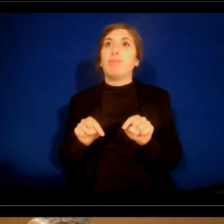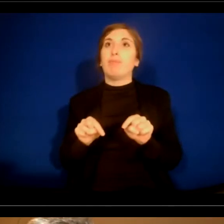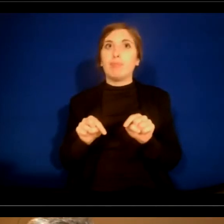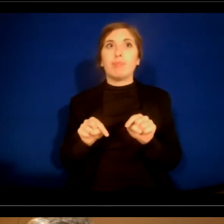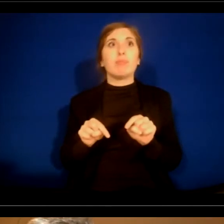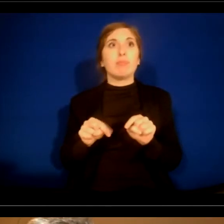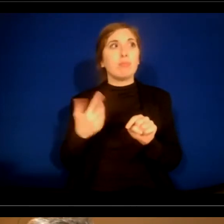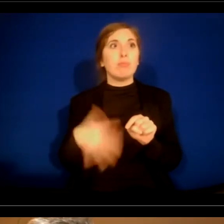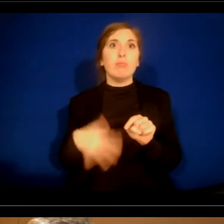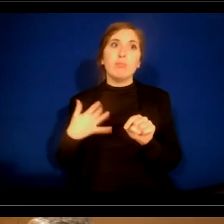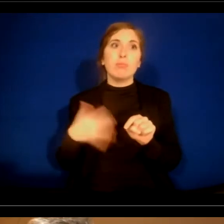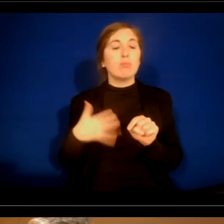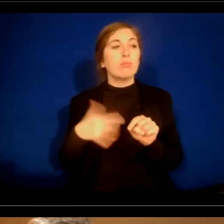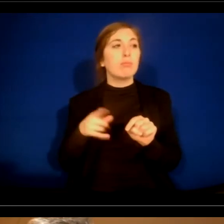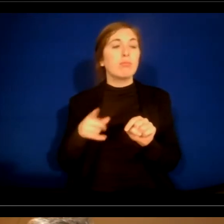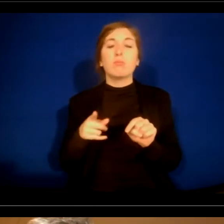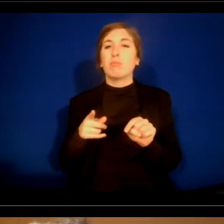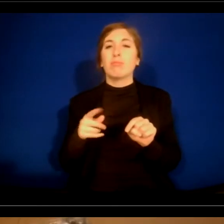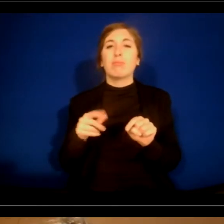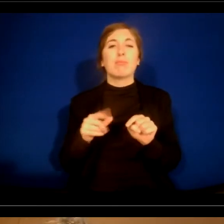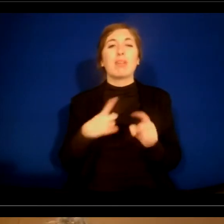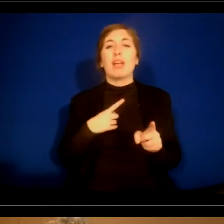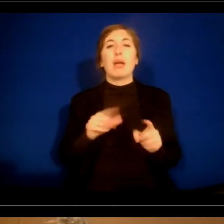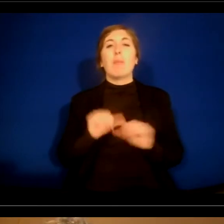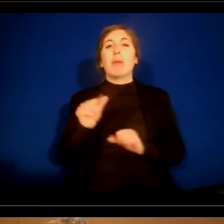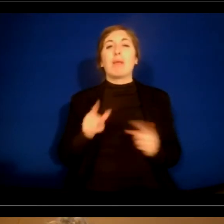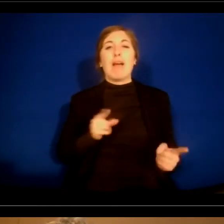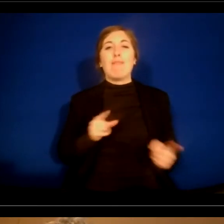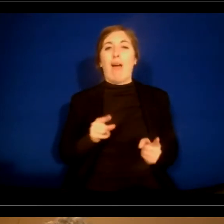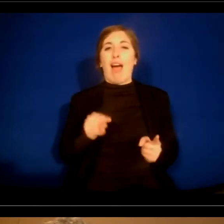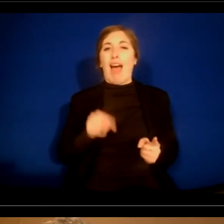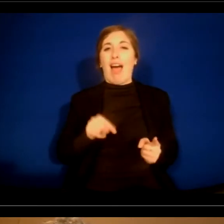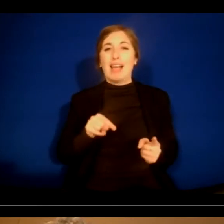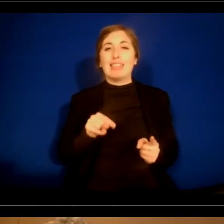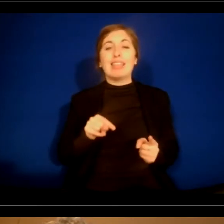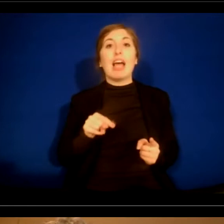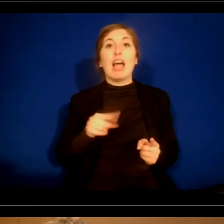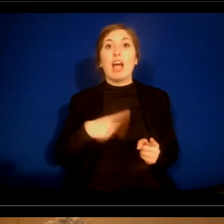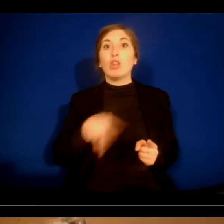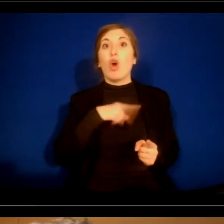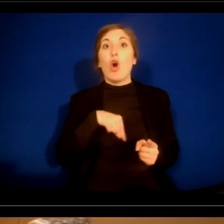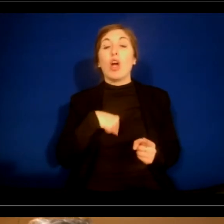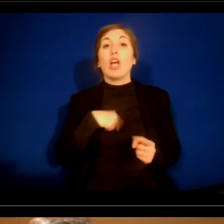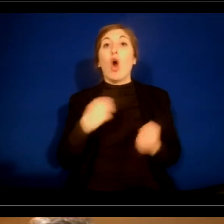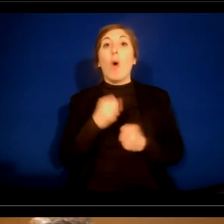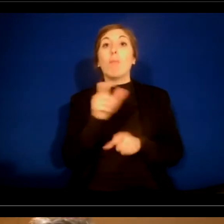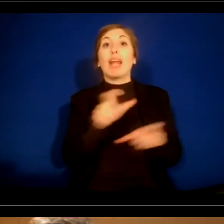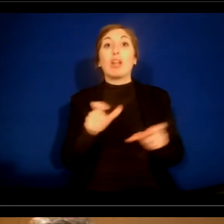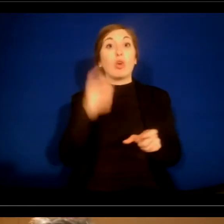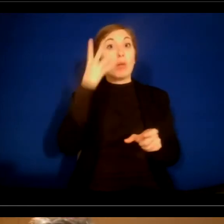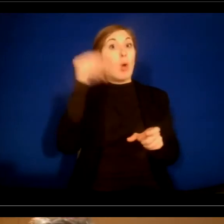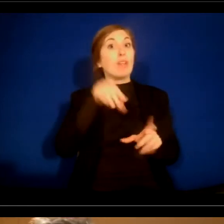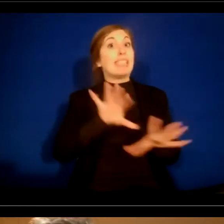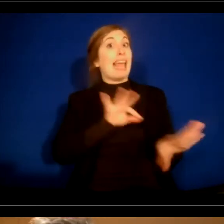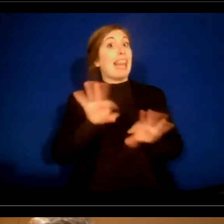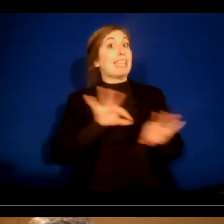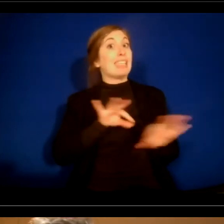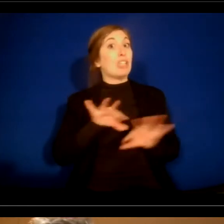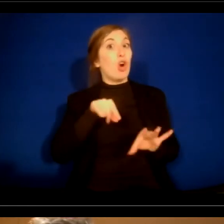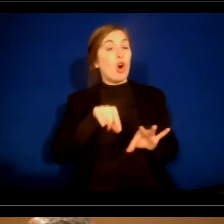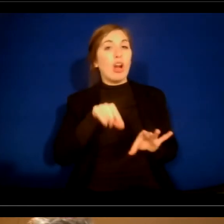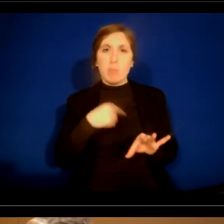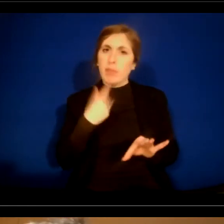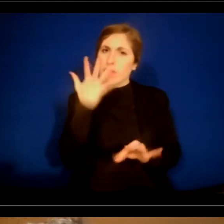durante la fase, ad esempio, del processo di selezione del personale, Moldavo è stato un punto che vale la pena